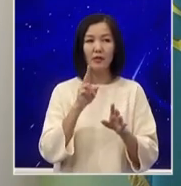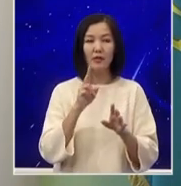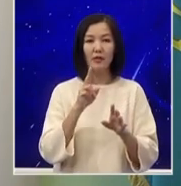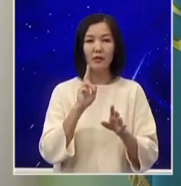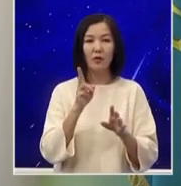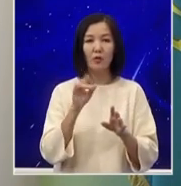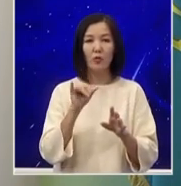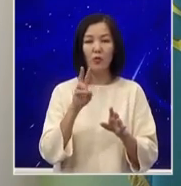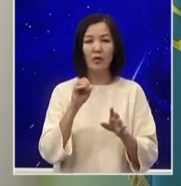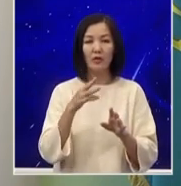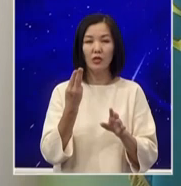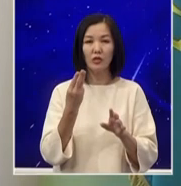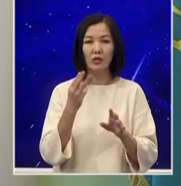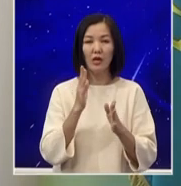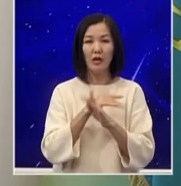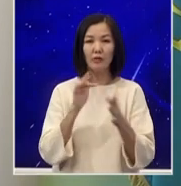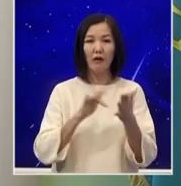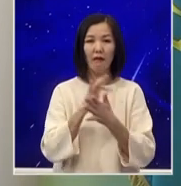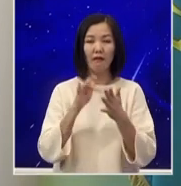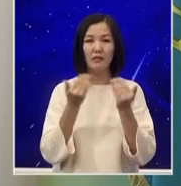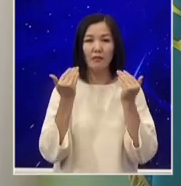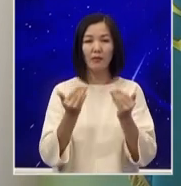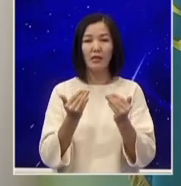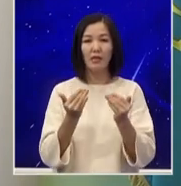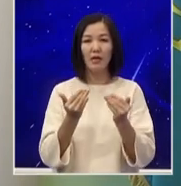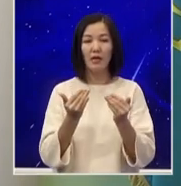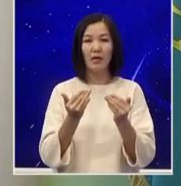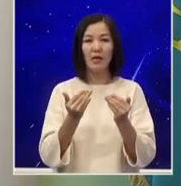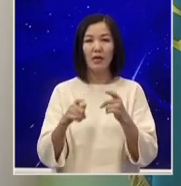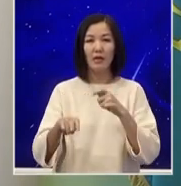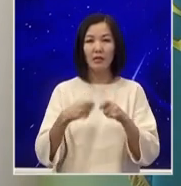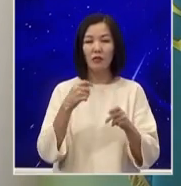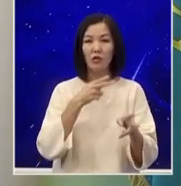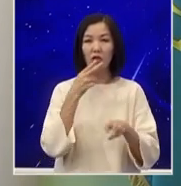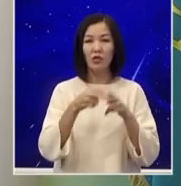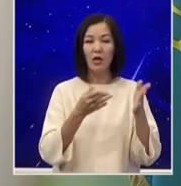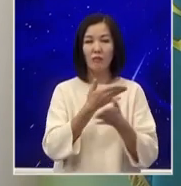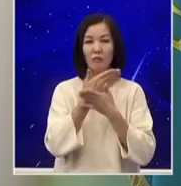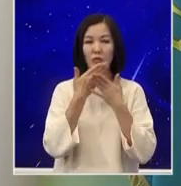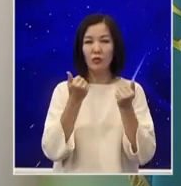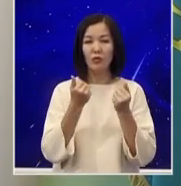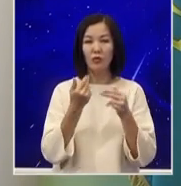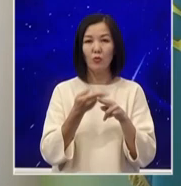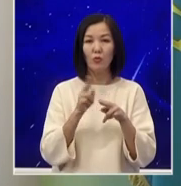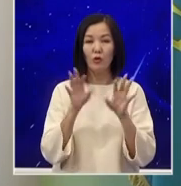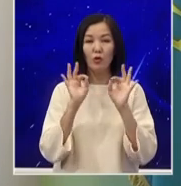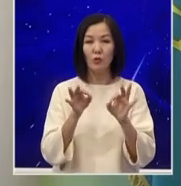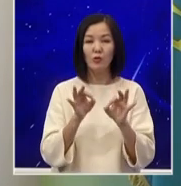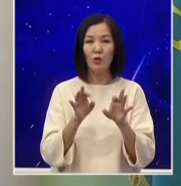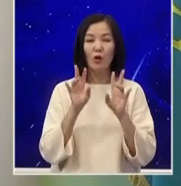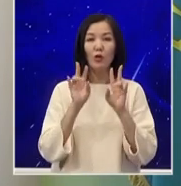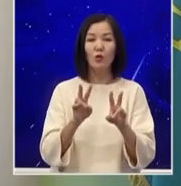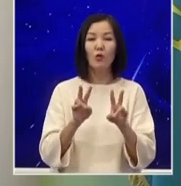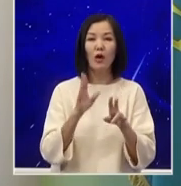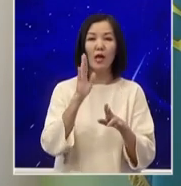Қуанышты мәселесі ол осы Қапшағай қаласында биылдыққа ондай мерзім бұзылған қаралған арыздар жоқ екен. Ол да өте пахвальна. Дегенмен де алдыңғы